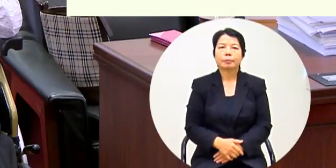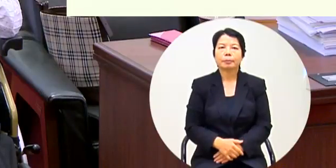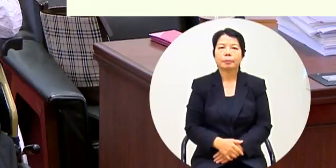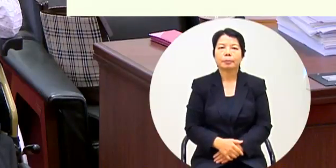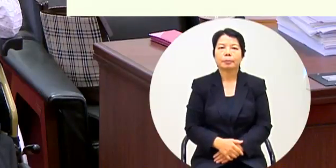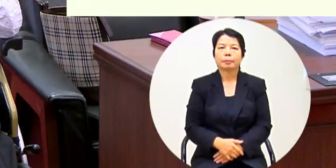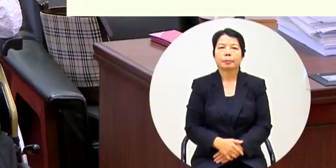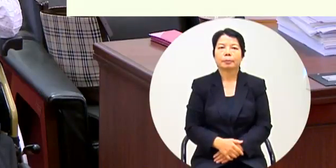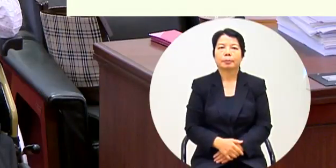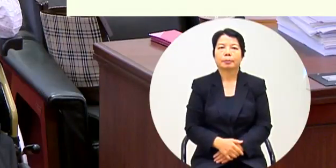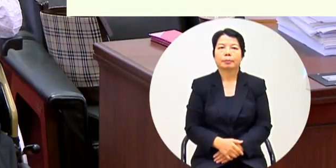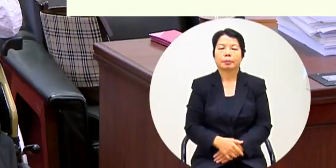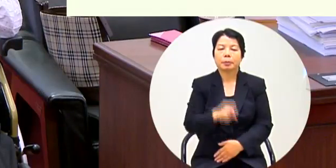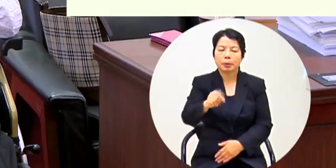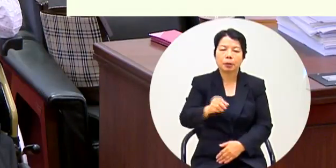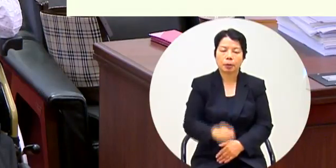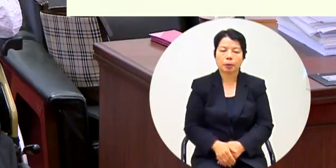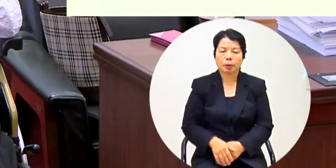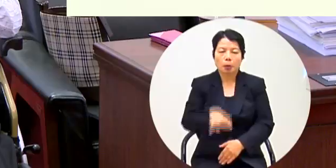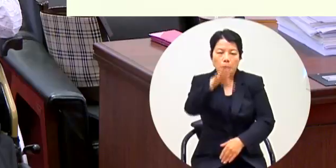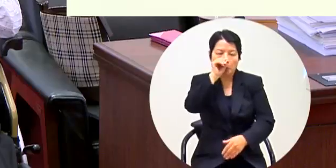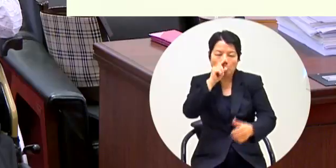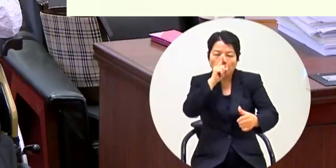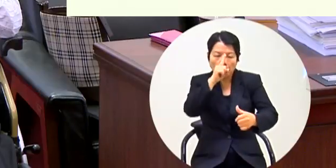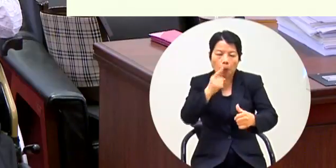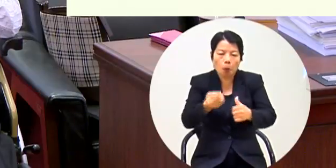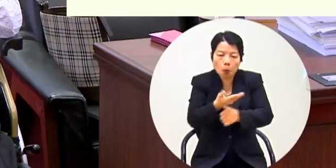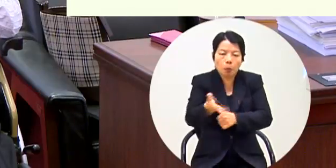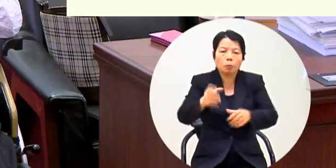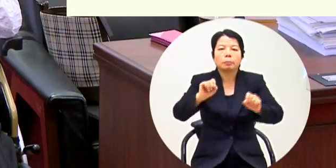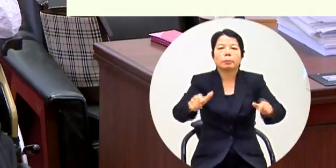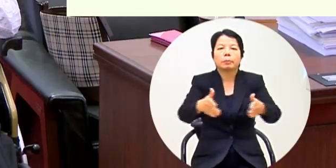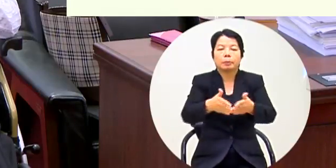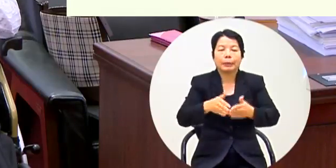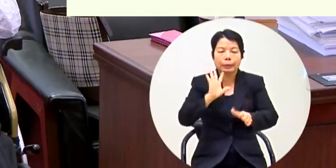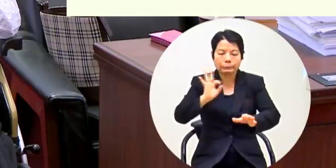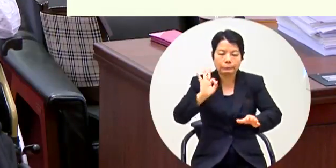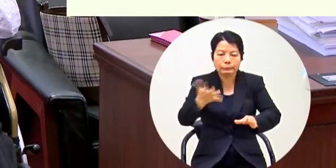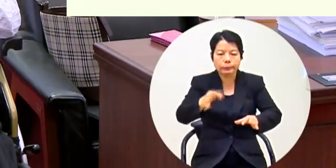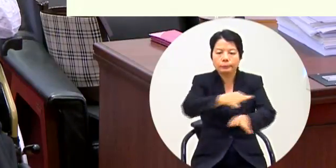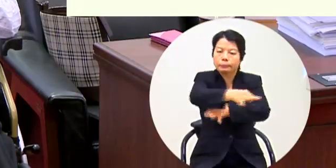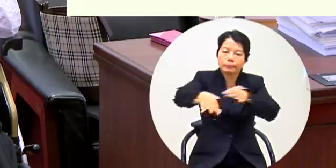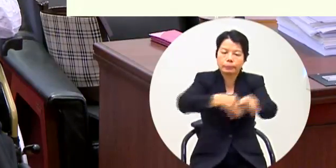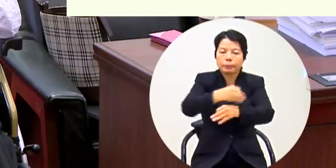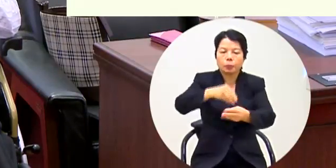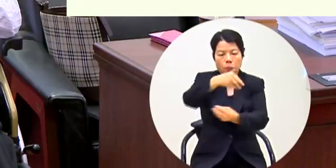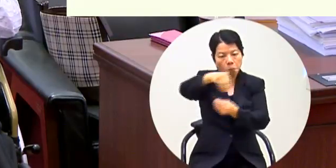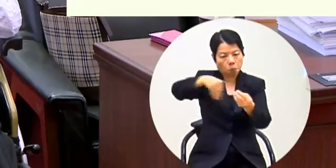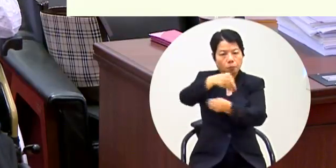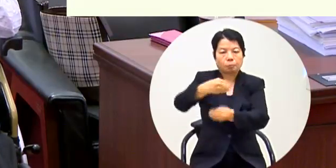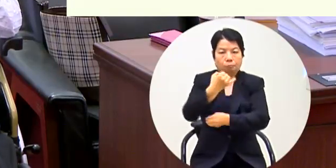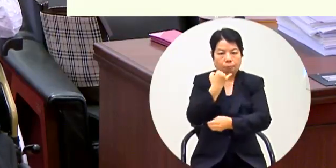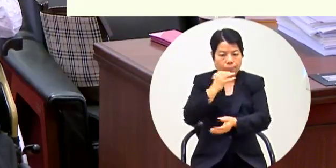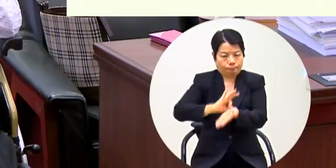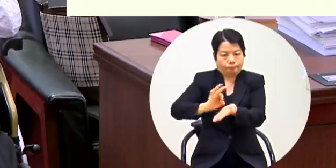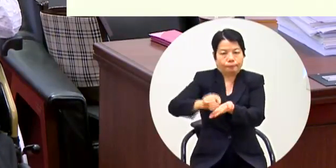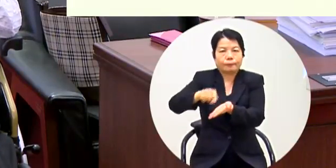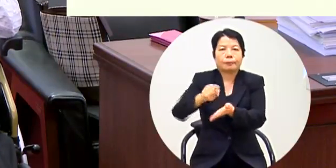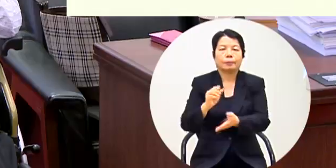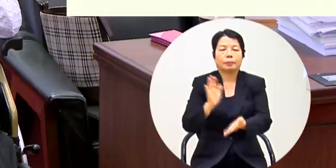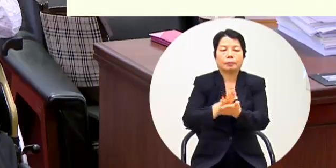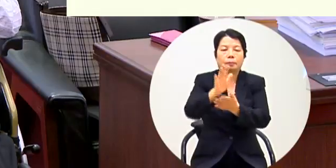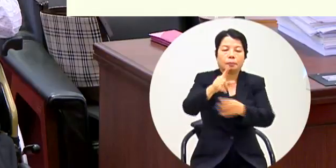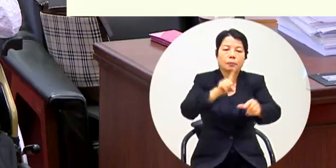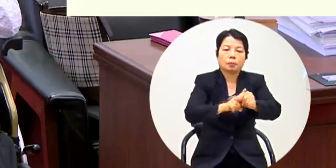但是也可能是经济循环再利用里头的。好，所以我说未来我们中油后进厂区已经